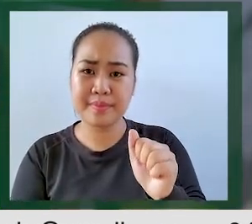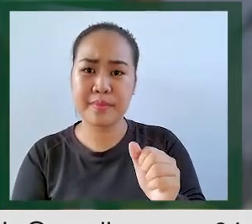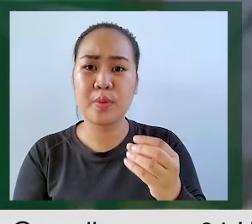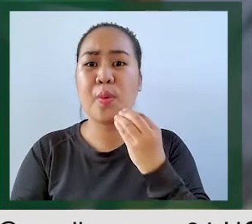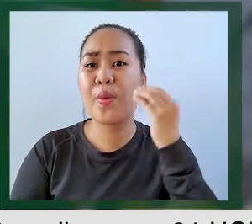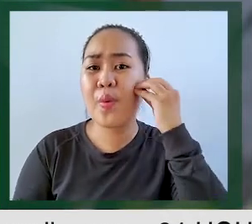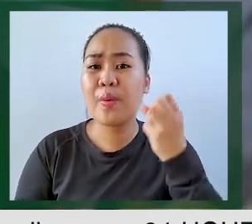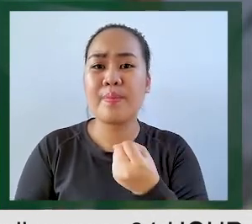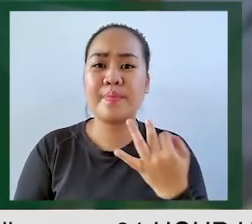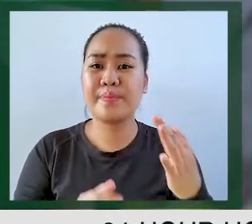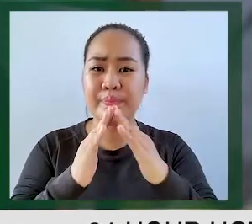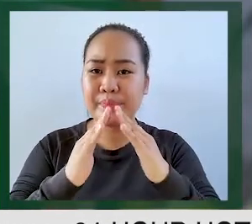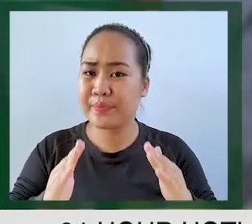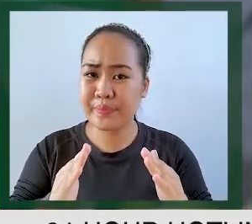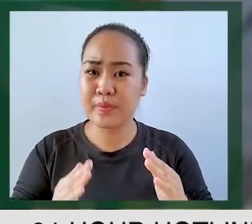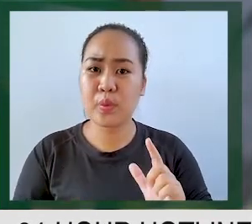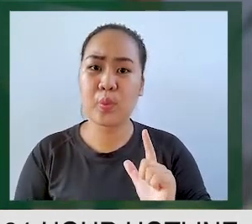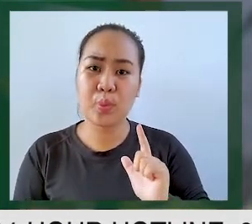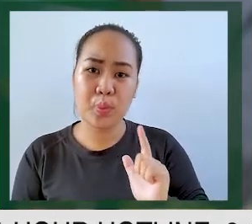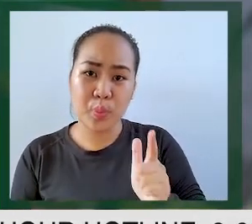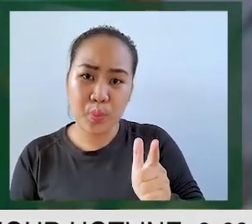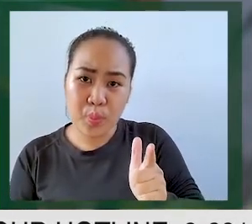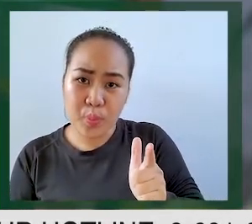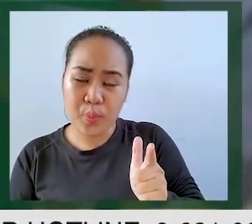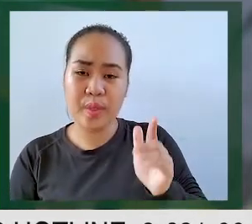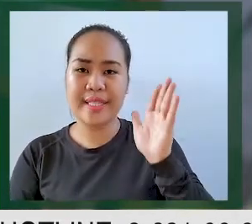no? So, yung micromanaging,